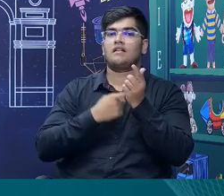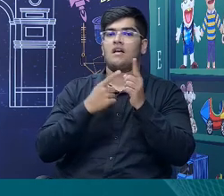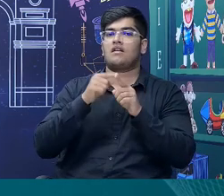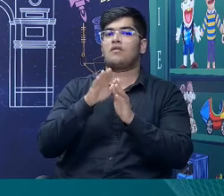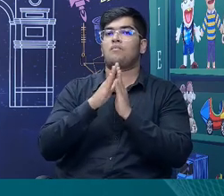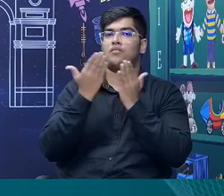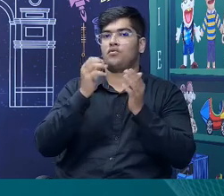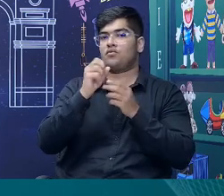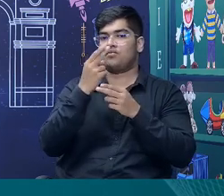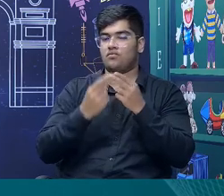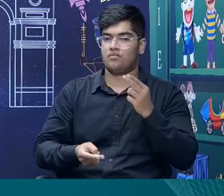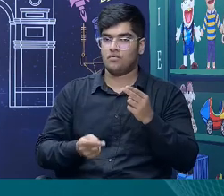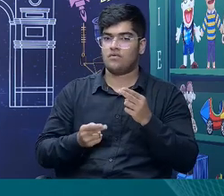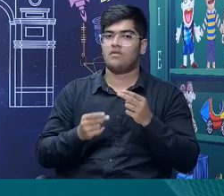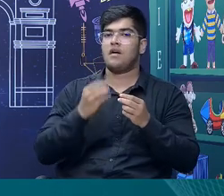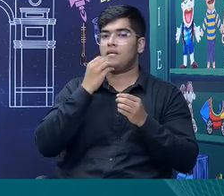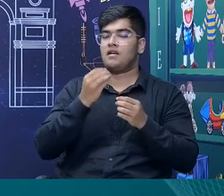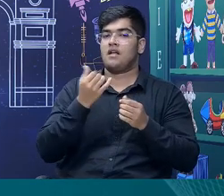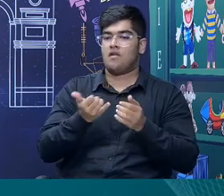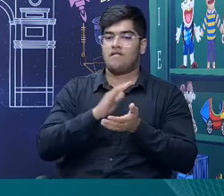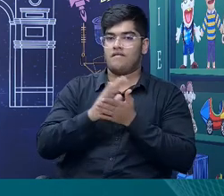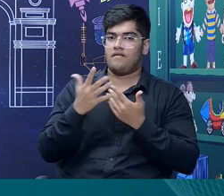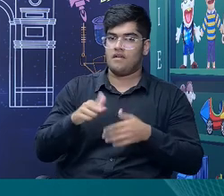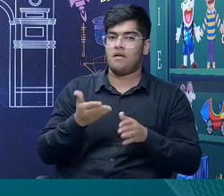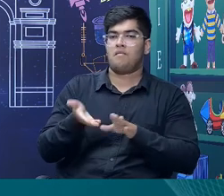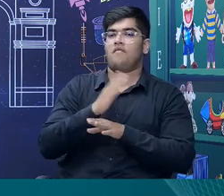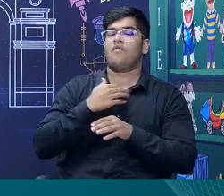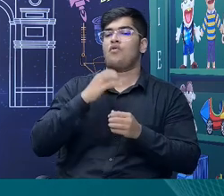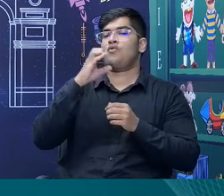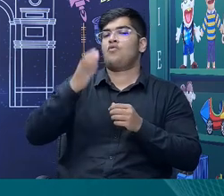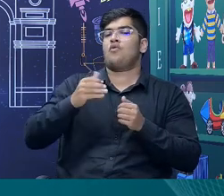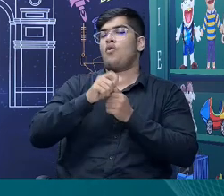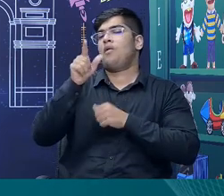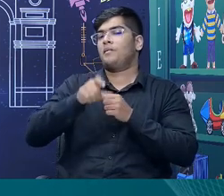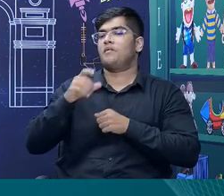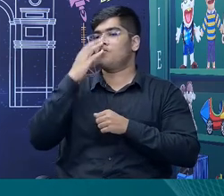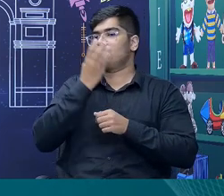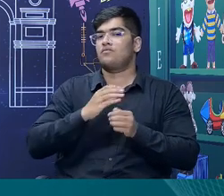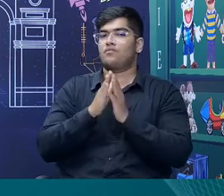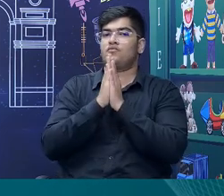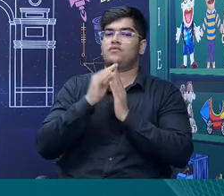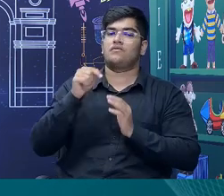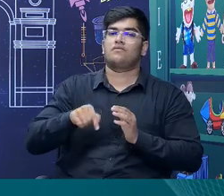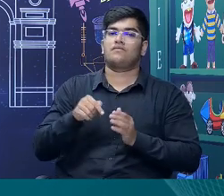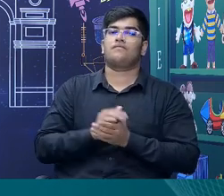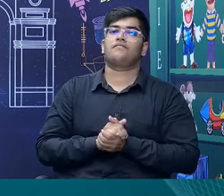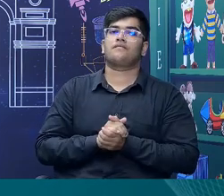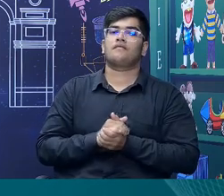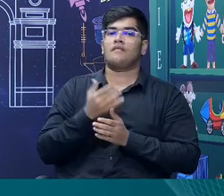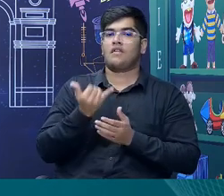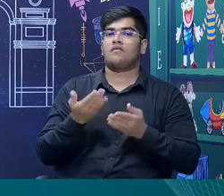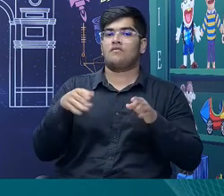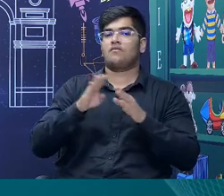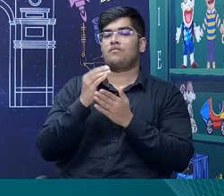बड़े में जानकारी जान से पहले एक बार फिर से आप सभी को गणेश चतुर्थी की देर साड़ी शुभकामनाएं मैं उतार भी खुराना